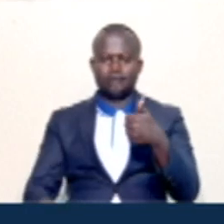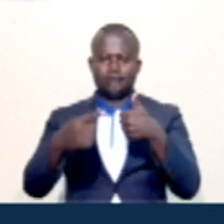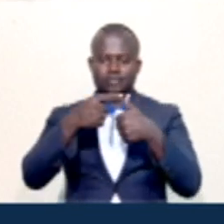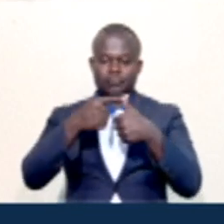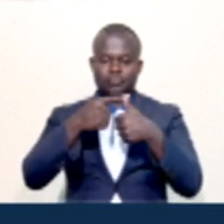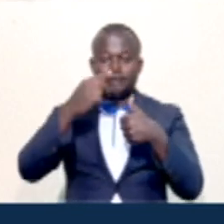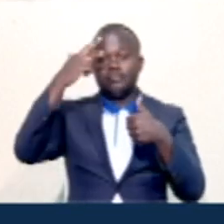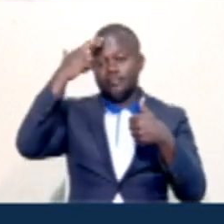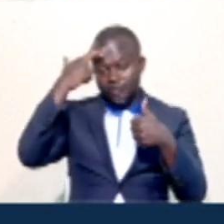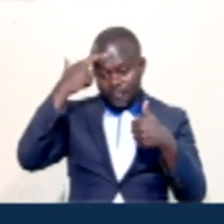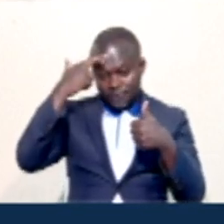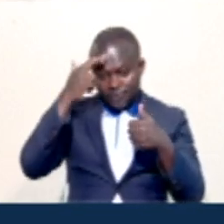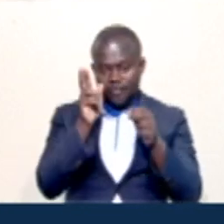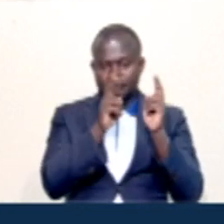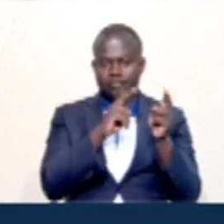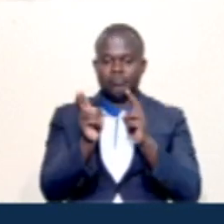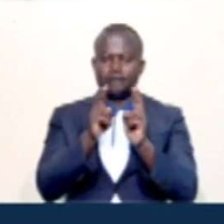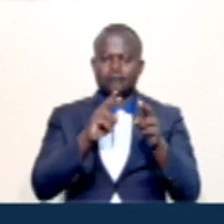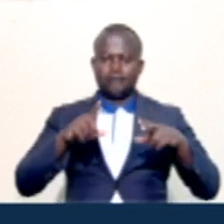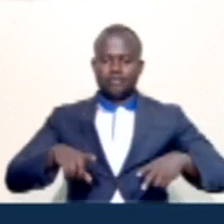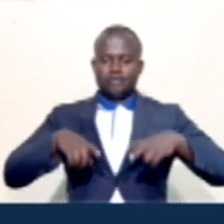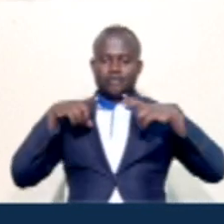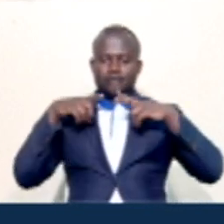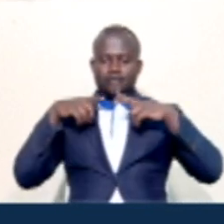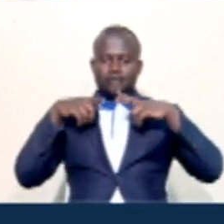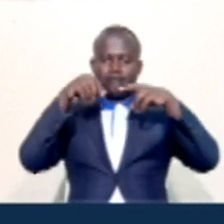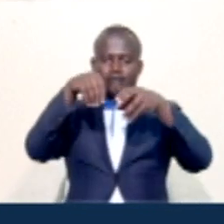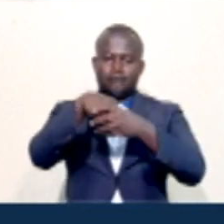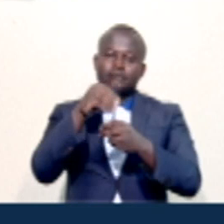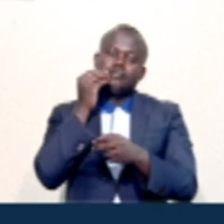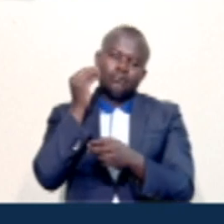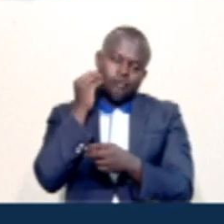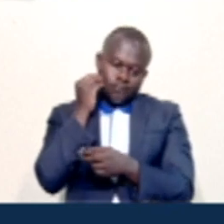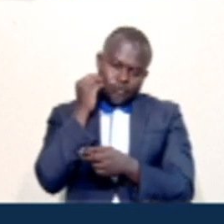mbere, kwibuka abasanzwe batuye muri uru rugo